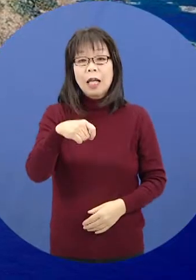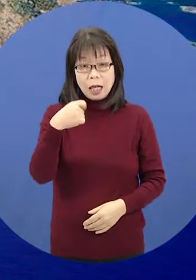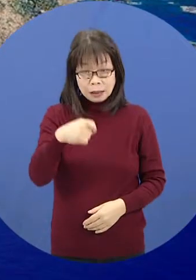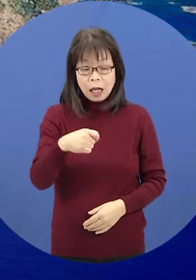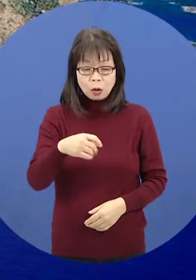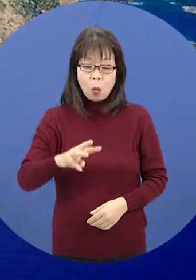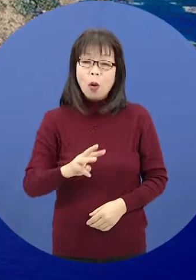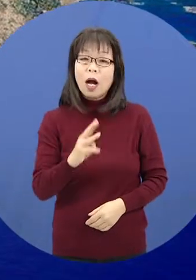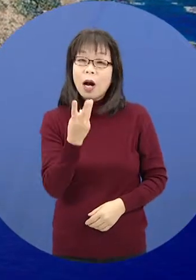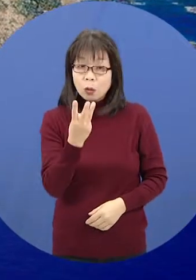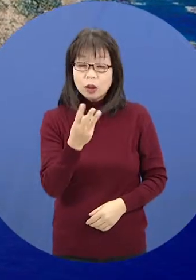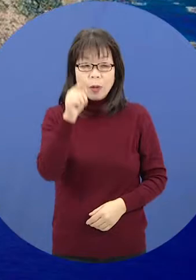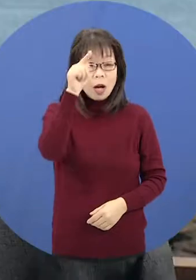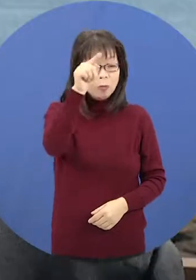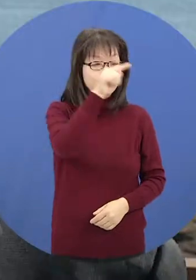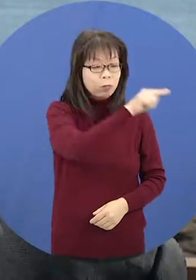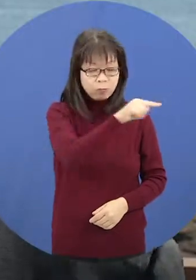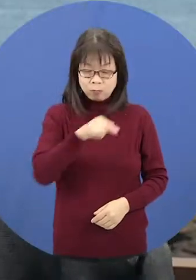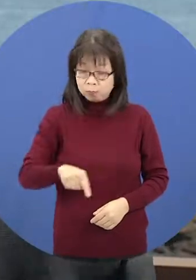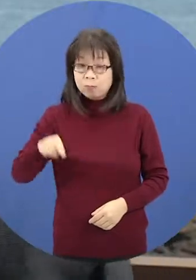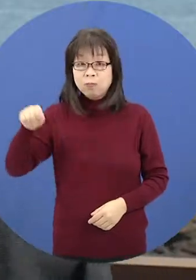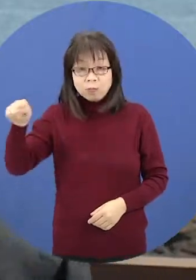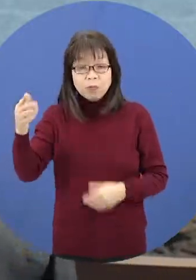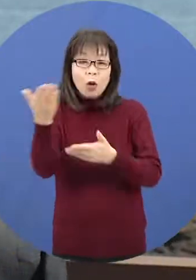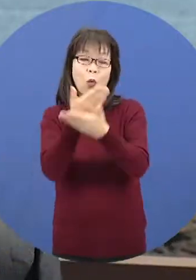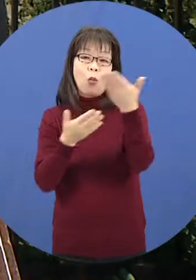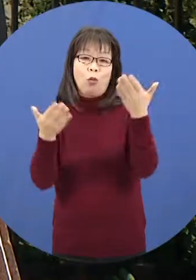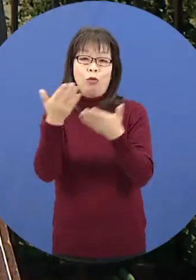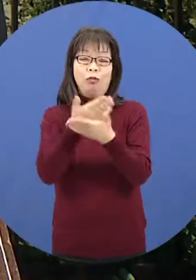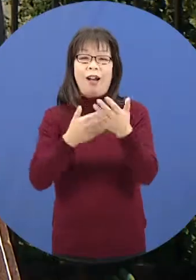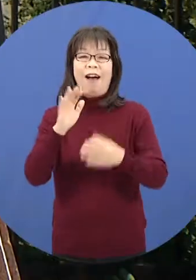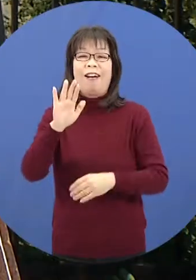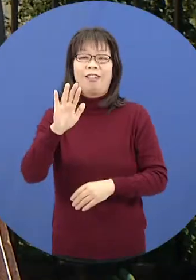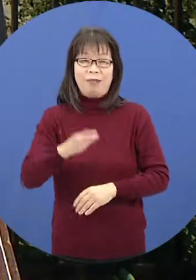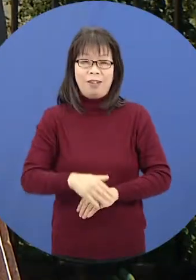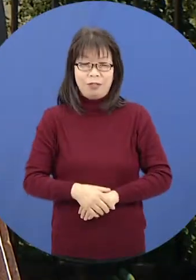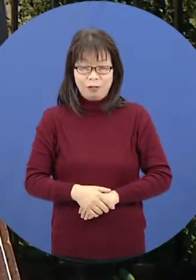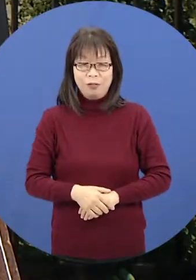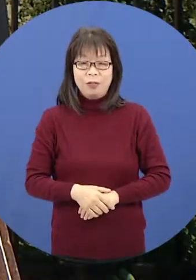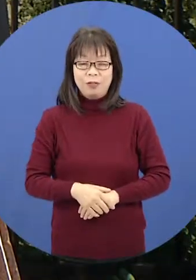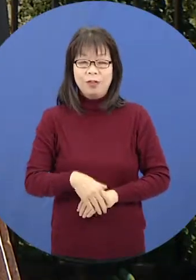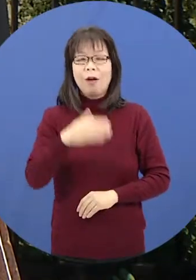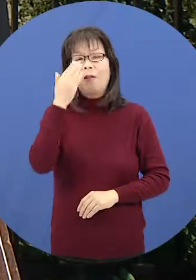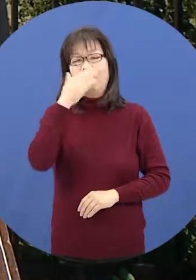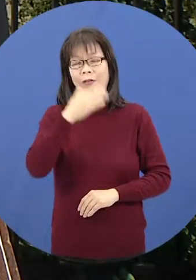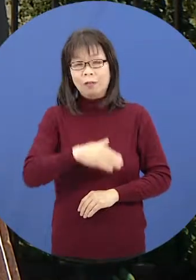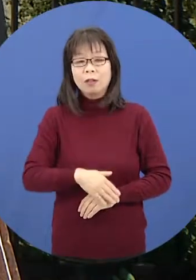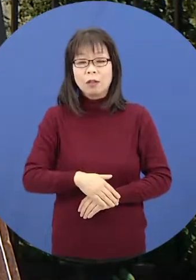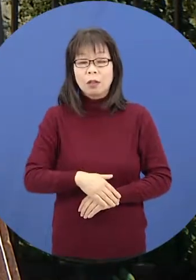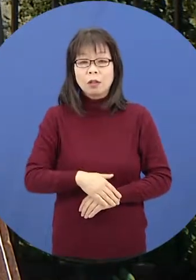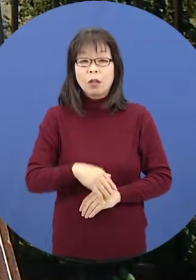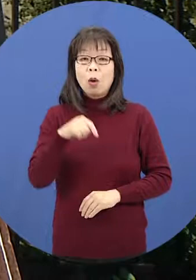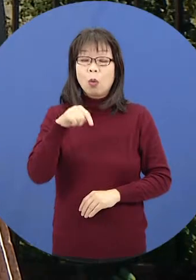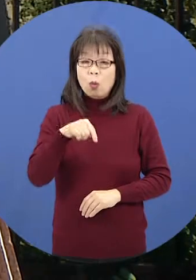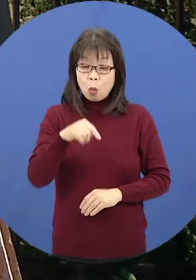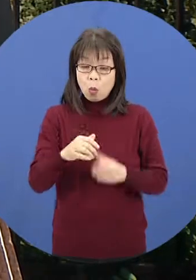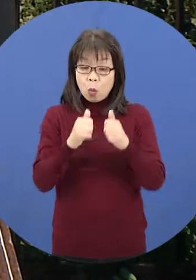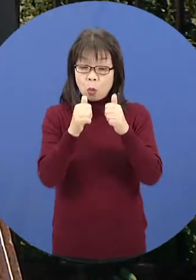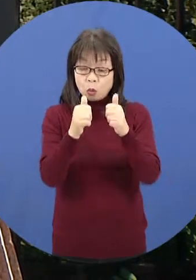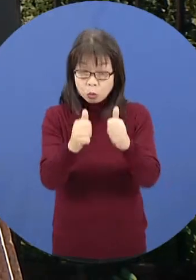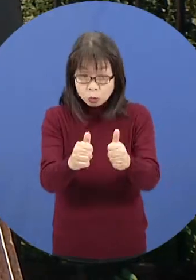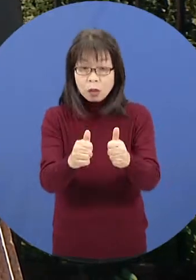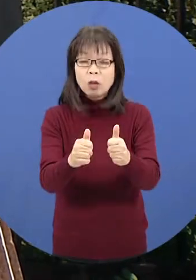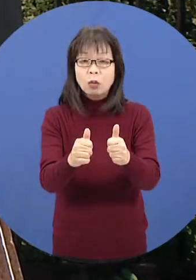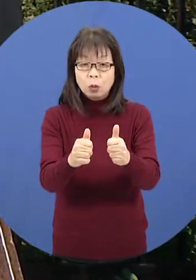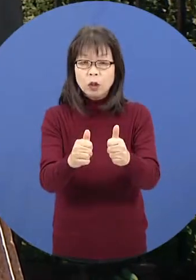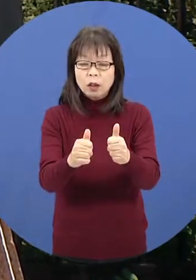島県南大隅町との4局で交流があります。 そうなんですね。ところで市長、ここを訪れた